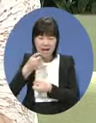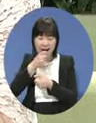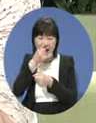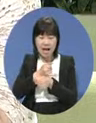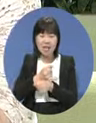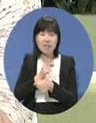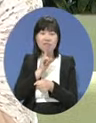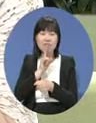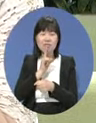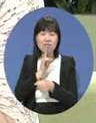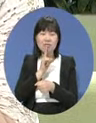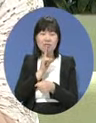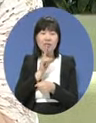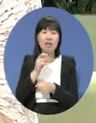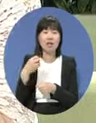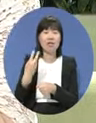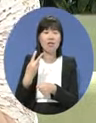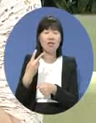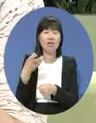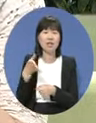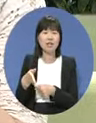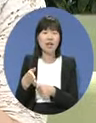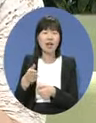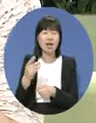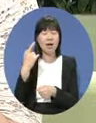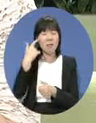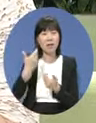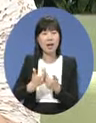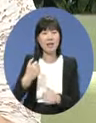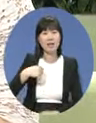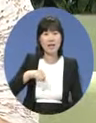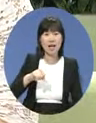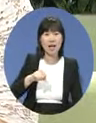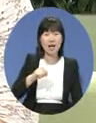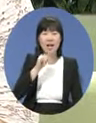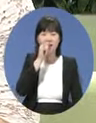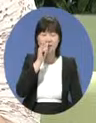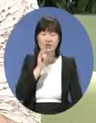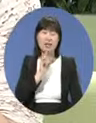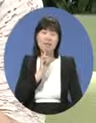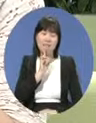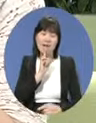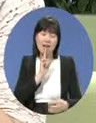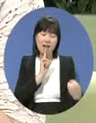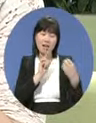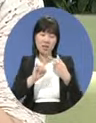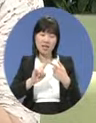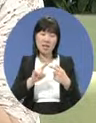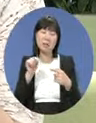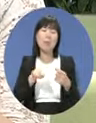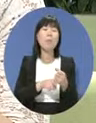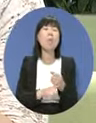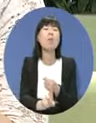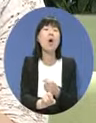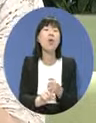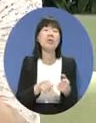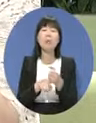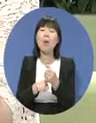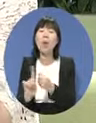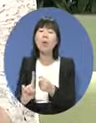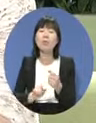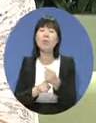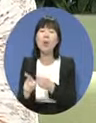잡는 아이들의 아주 전형적인 특성을 보이는 애들이 반항장애를 갖고 있는 아이들이 말꼬리 잡거든요. 근데 이런 경우는 대부분 보면 엄마가